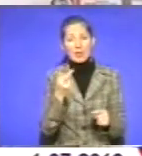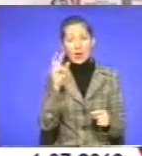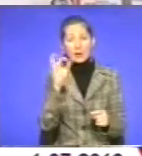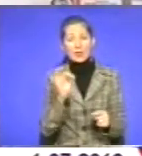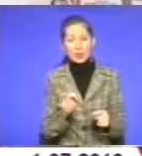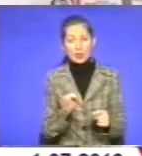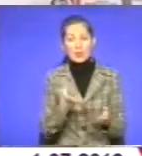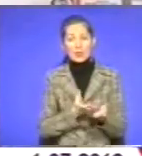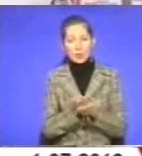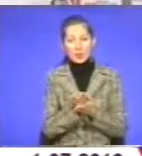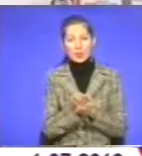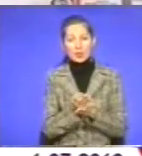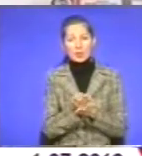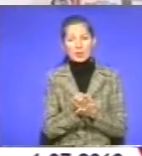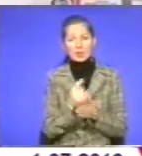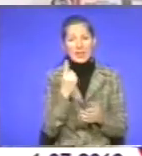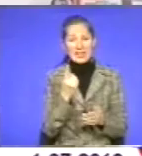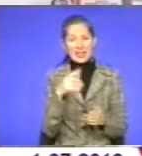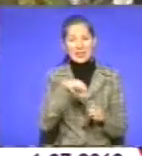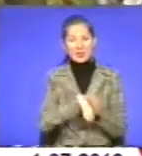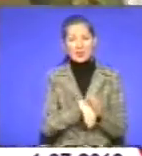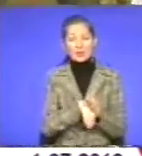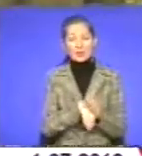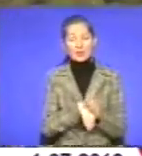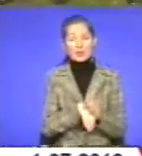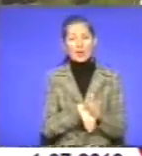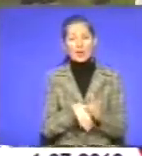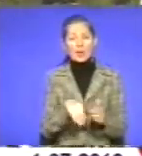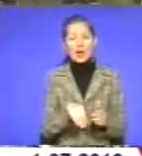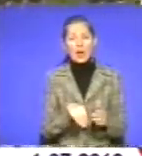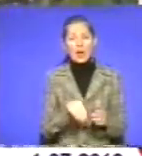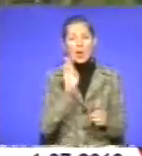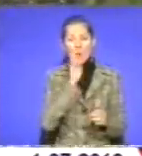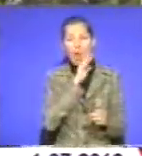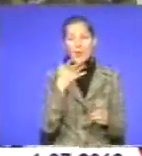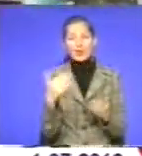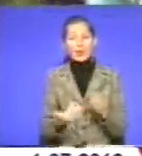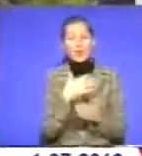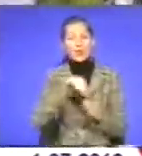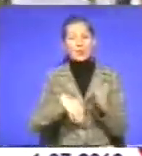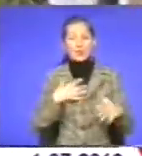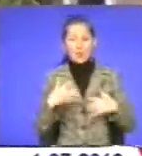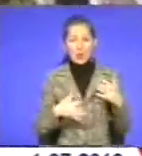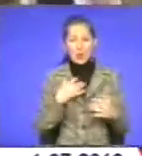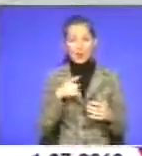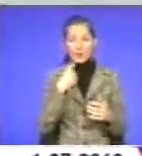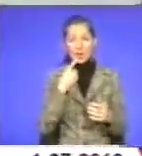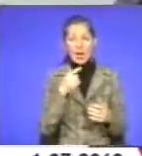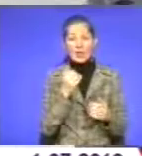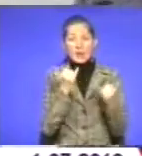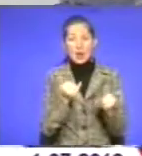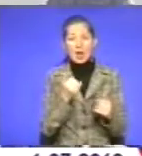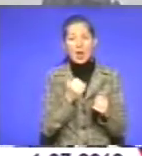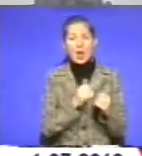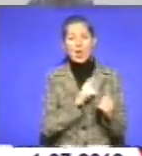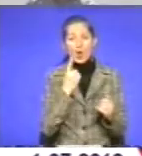35,2% сплачуватися єдиного внеску. Мами нововведенням схвильовані, зізнаються не на камеру. Тепер жоден